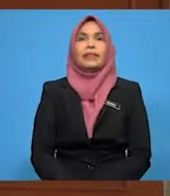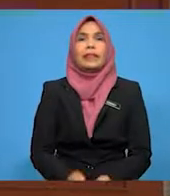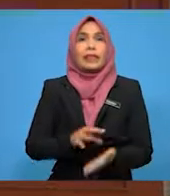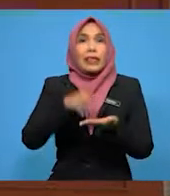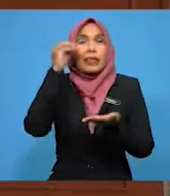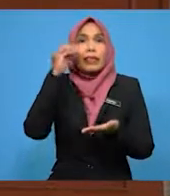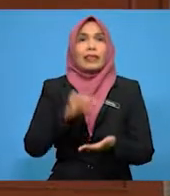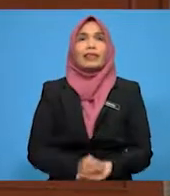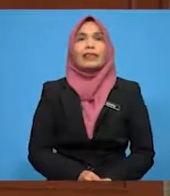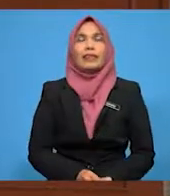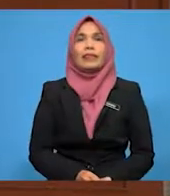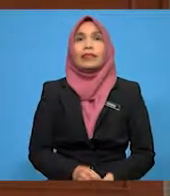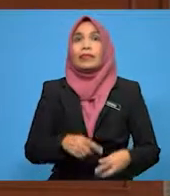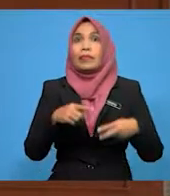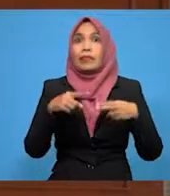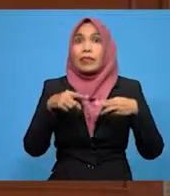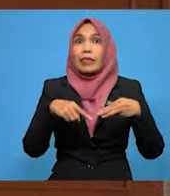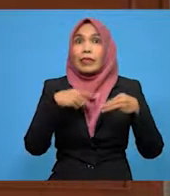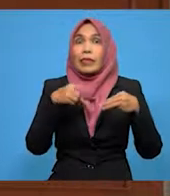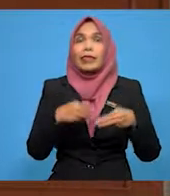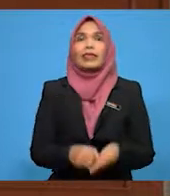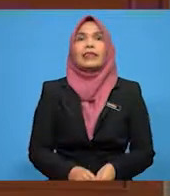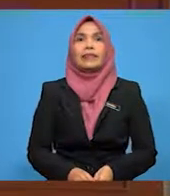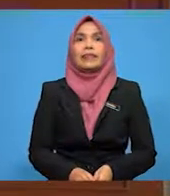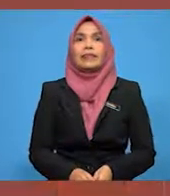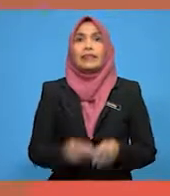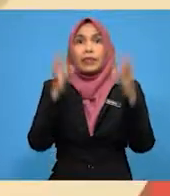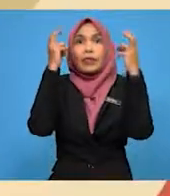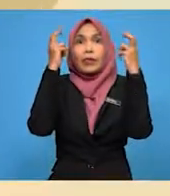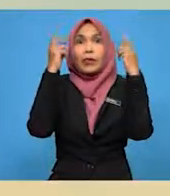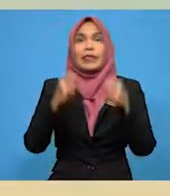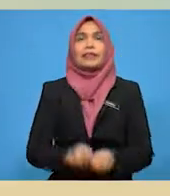belajar mengenai satu topik di bawah tajuk kursus